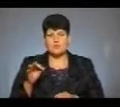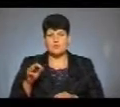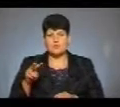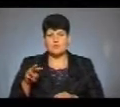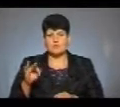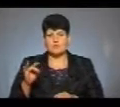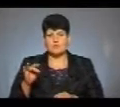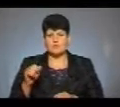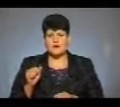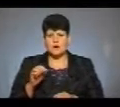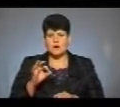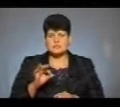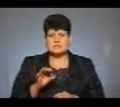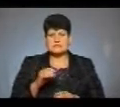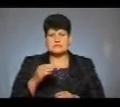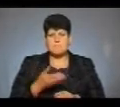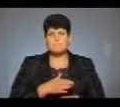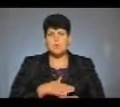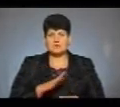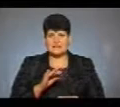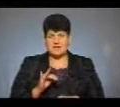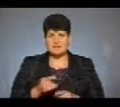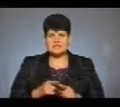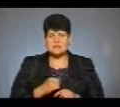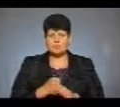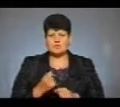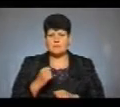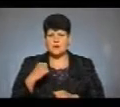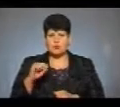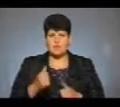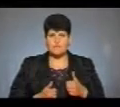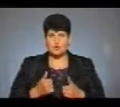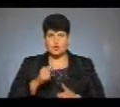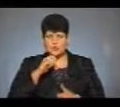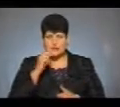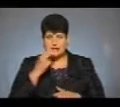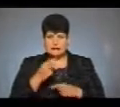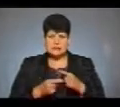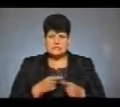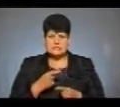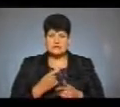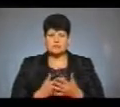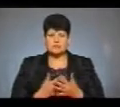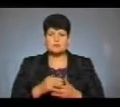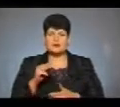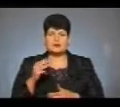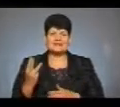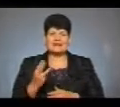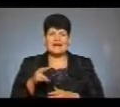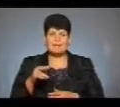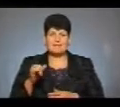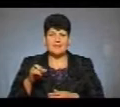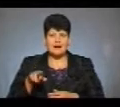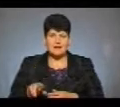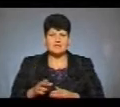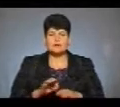з Полтави. Це є робота, яка перемогла у конкурсі «Український традиційний виріб трипілля», який проходив в